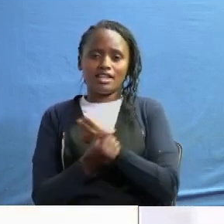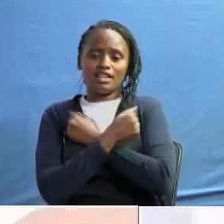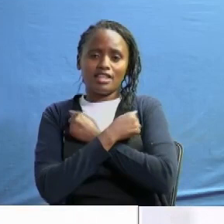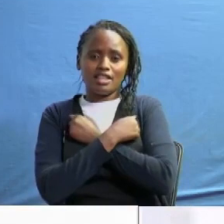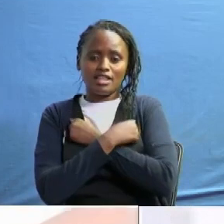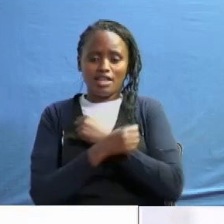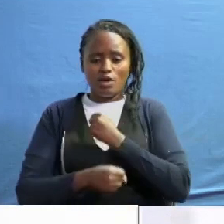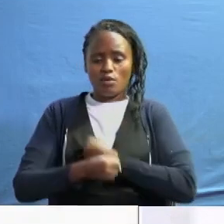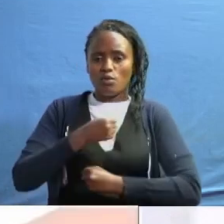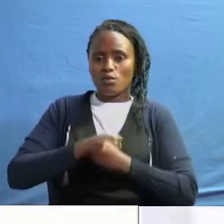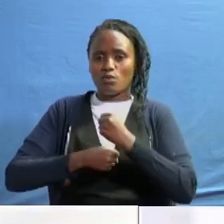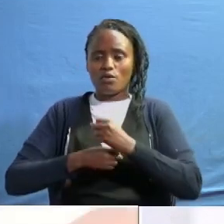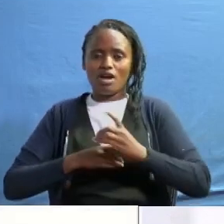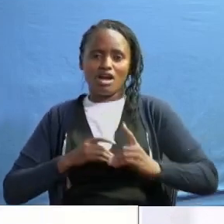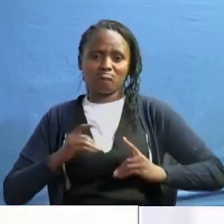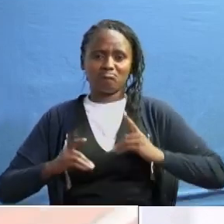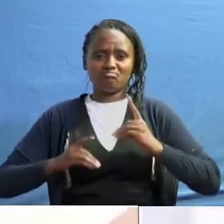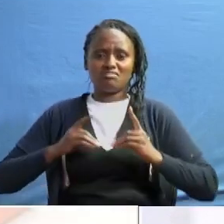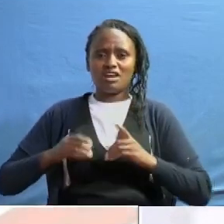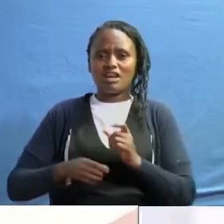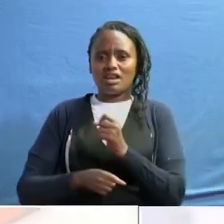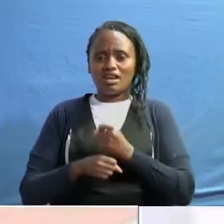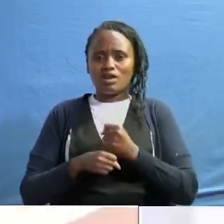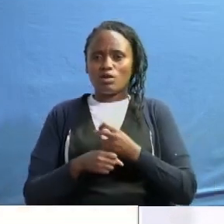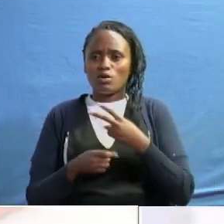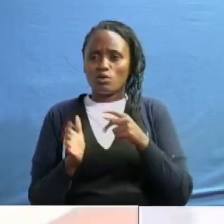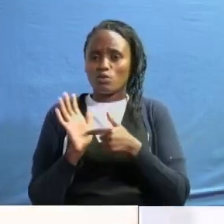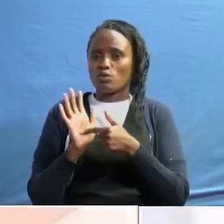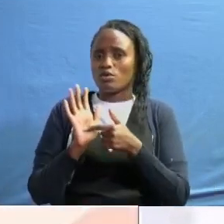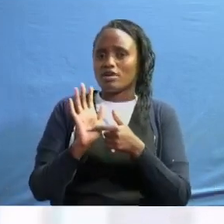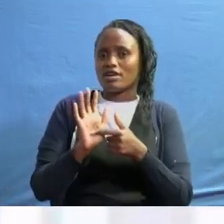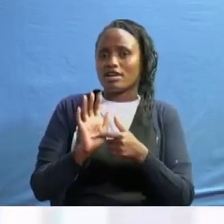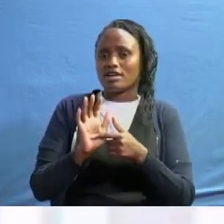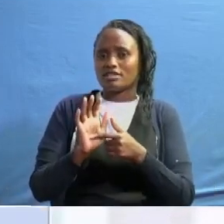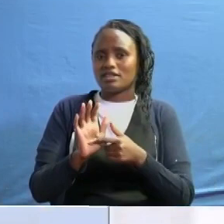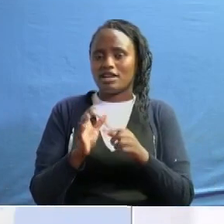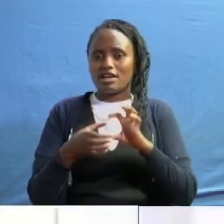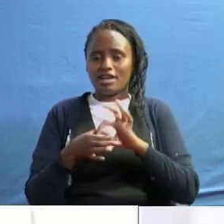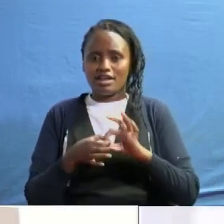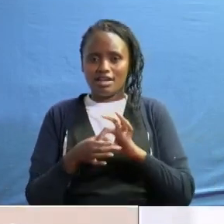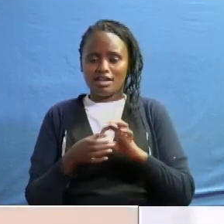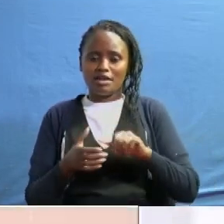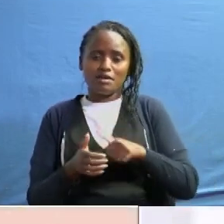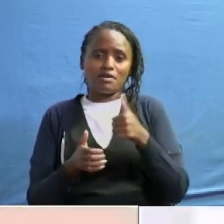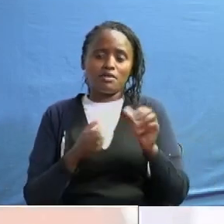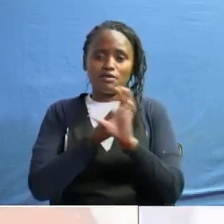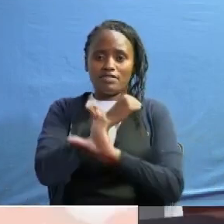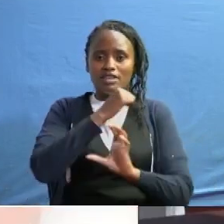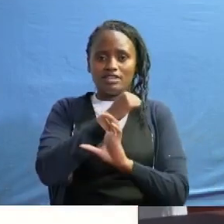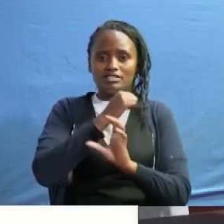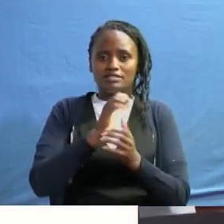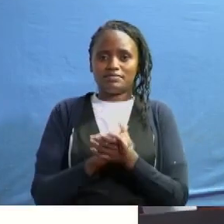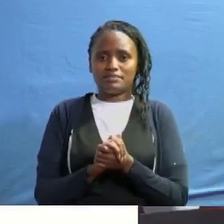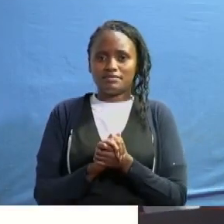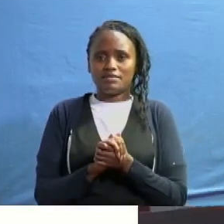wameendelea kujumuika katika tamasha hilo la kuonyesha tamaduni za makabila na jamii mbalimbali za nchi.